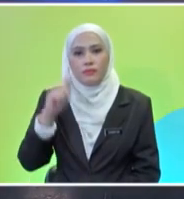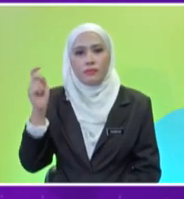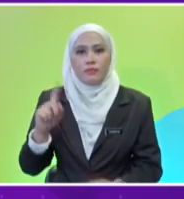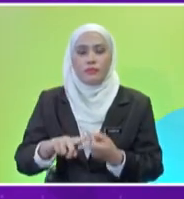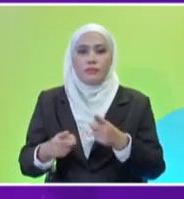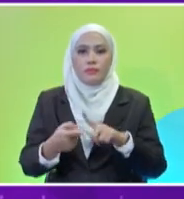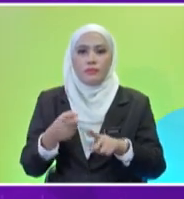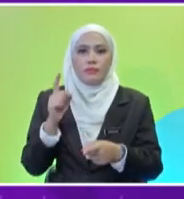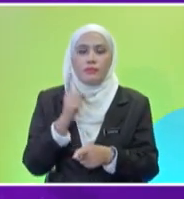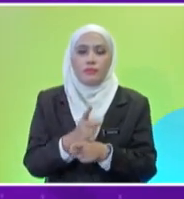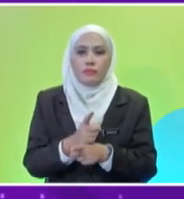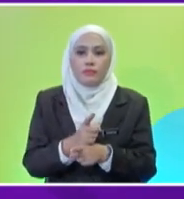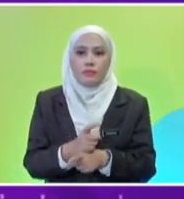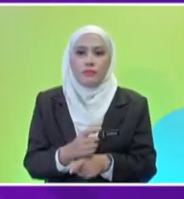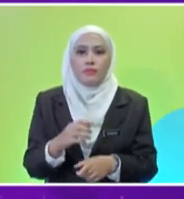kawan-kawannya